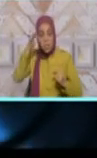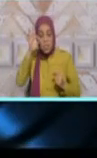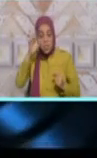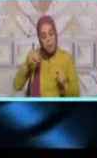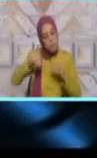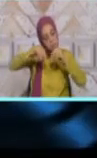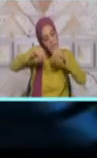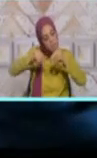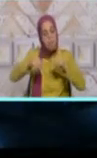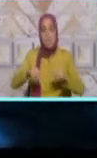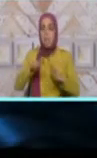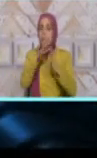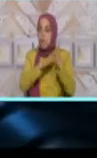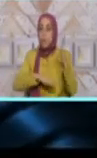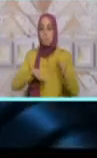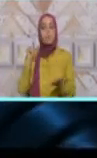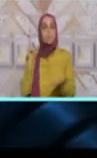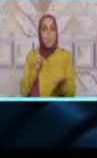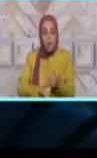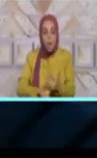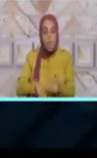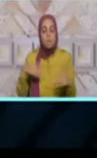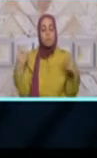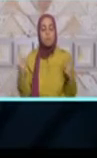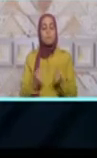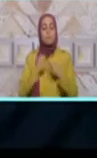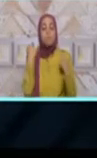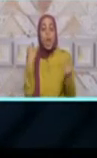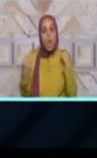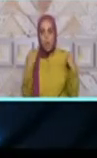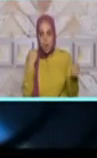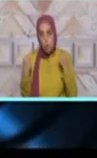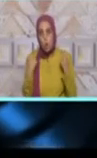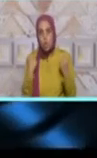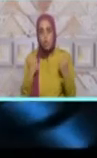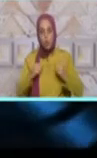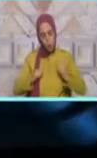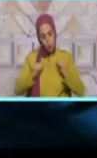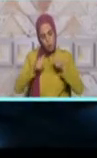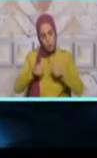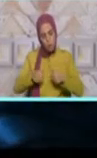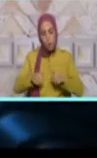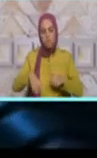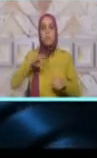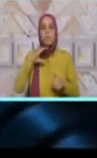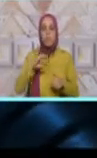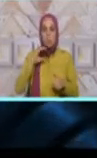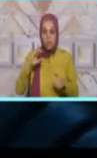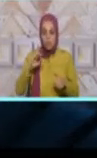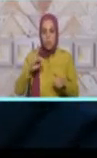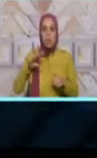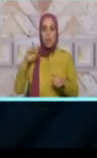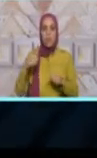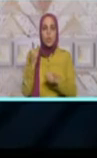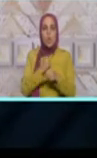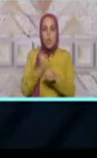الرمال. فالحقيقه انه هذا النشاط وهذا دعوه الرئيس للقطاع الخاص